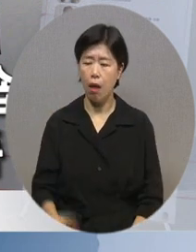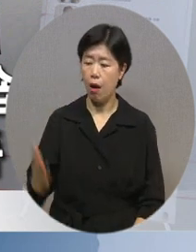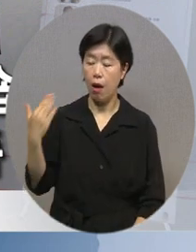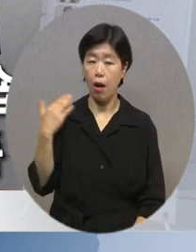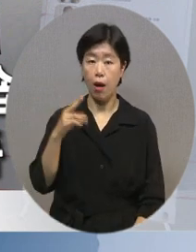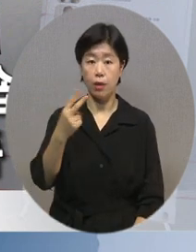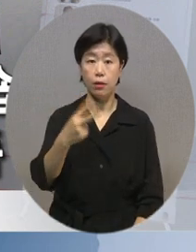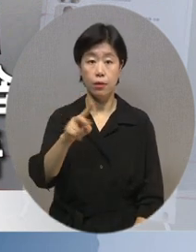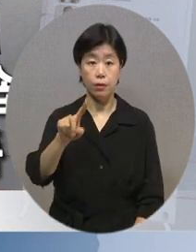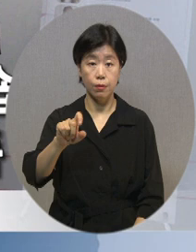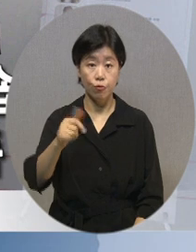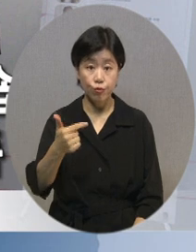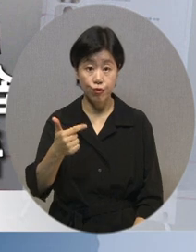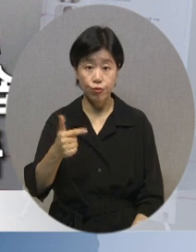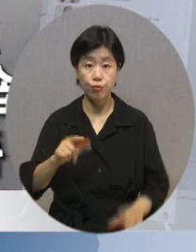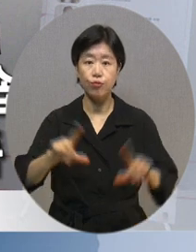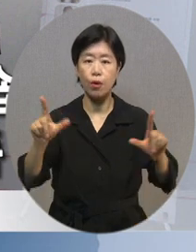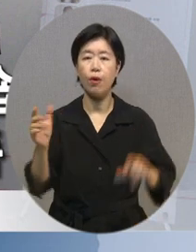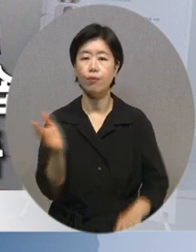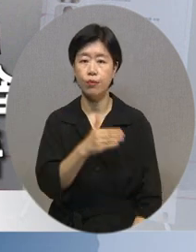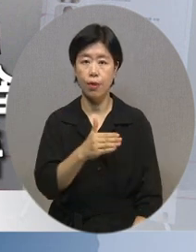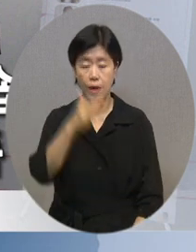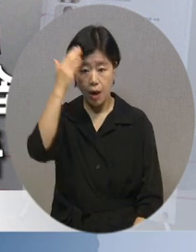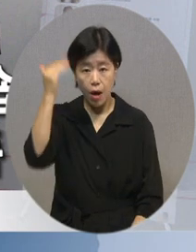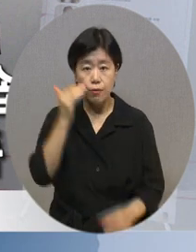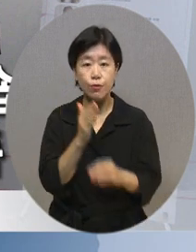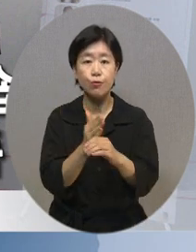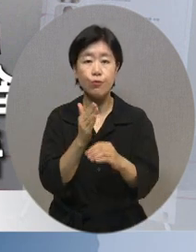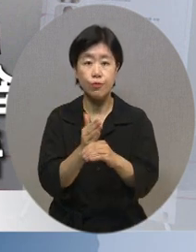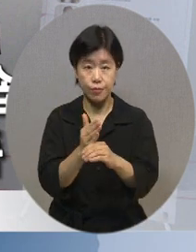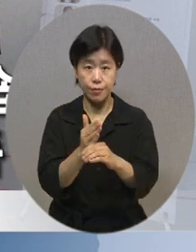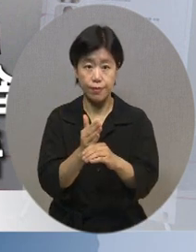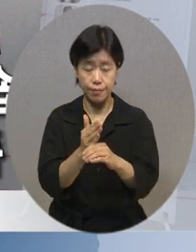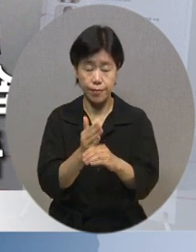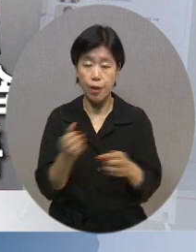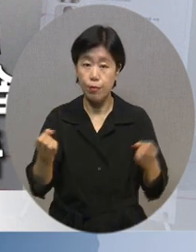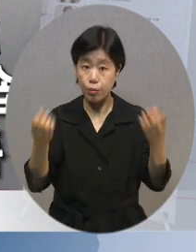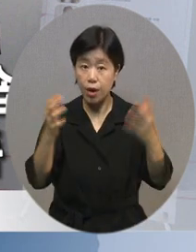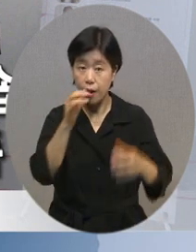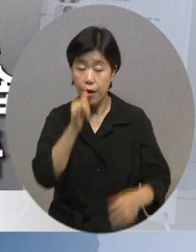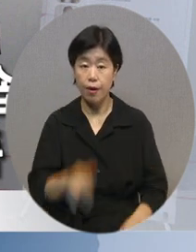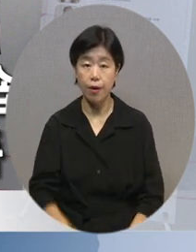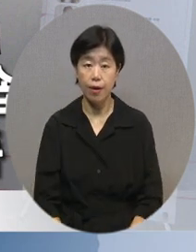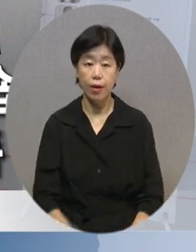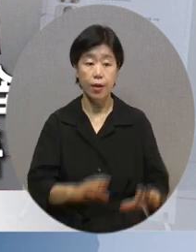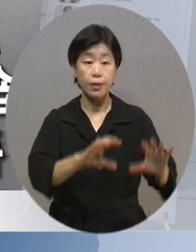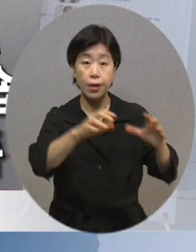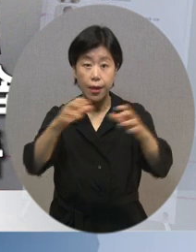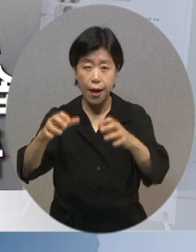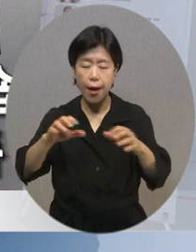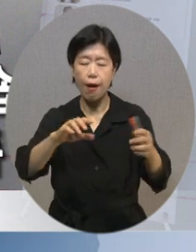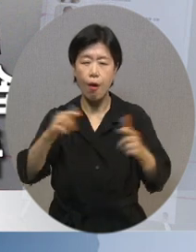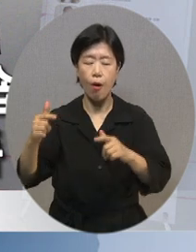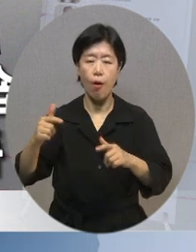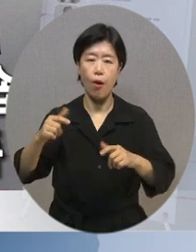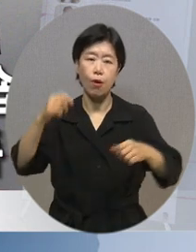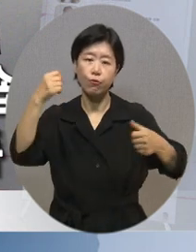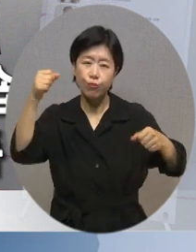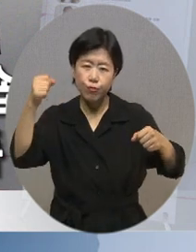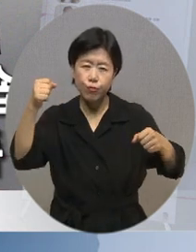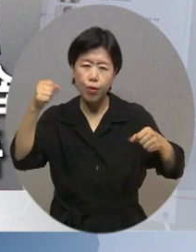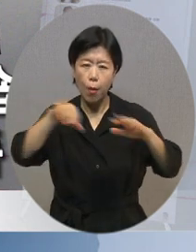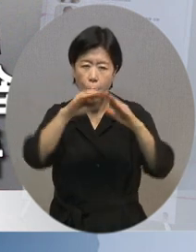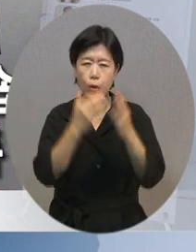2016년부터 대한민국을 플랫폼으로 시작된 키아다는 세계 여러 국가의 다채롭고 예술적 가치를 지닌